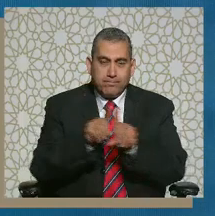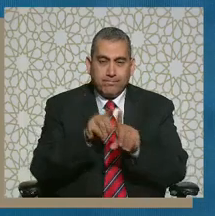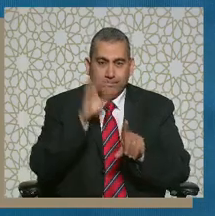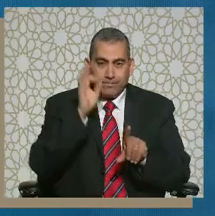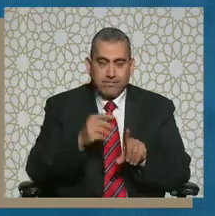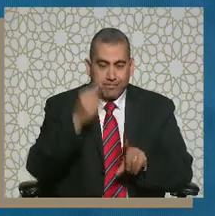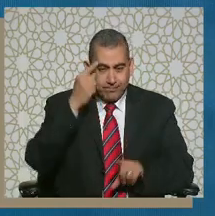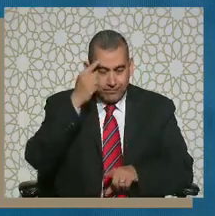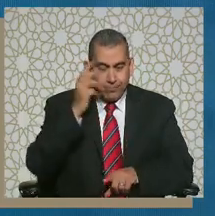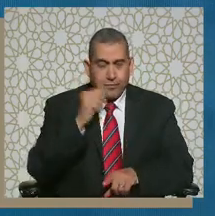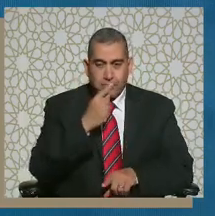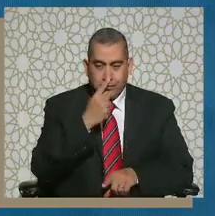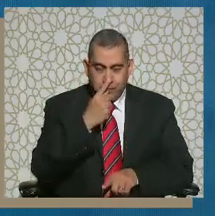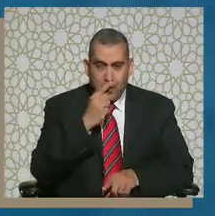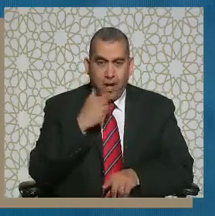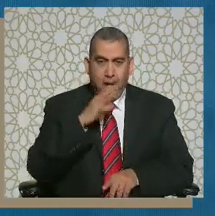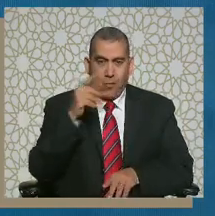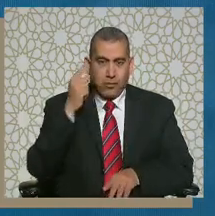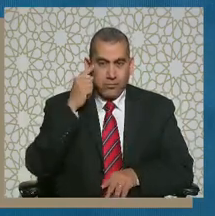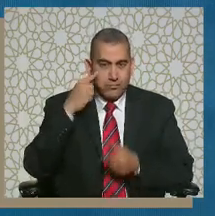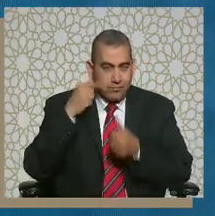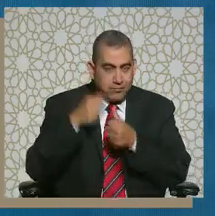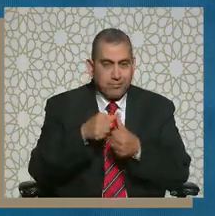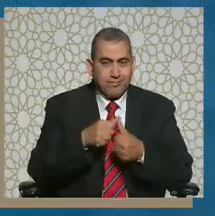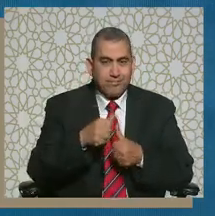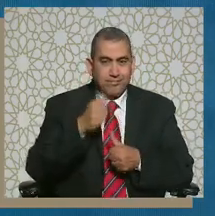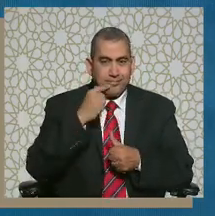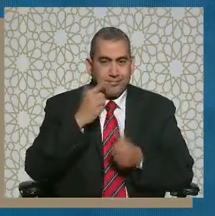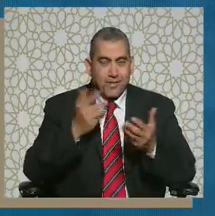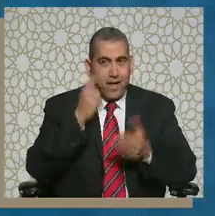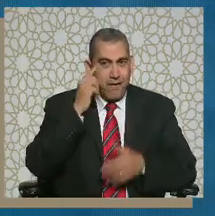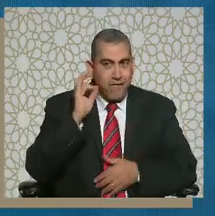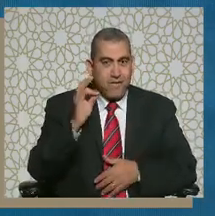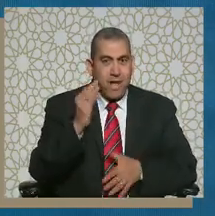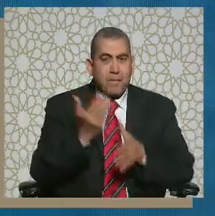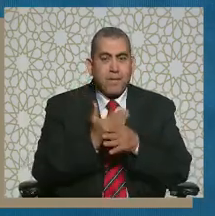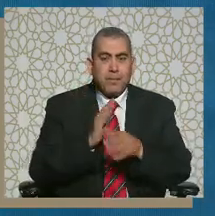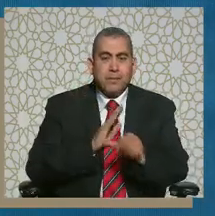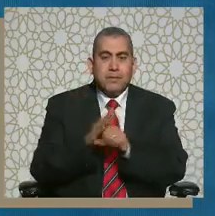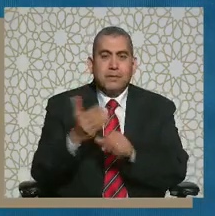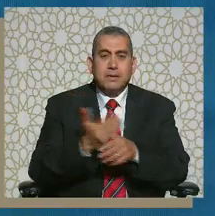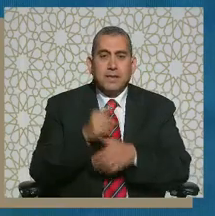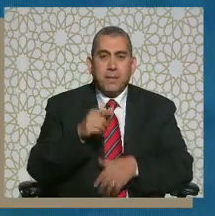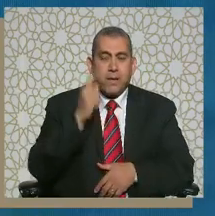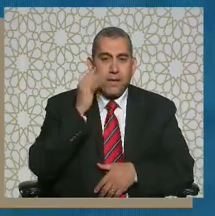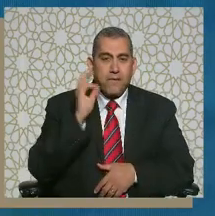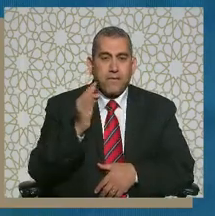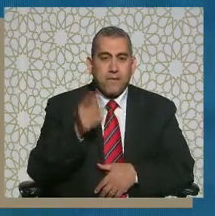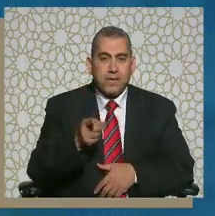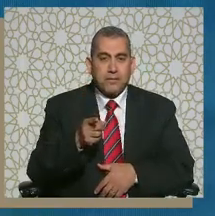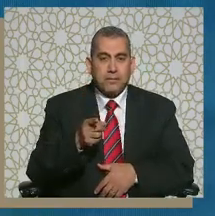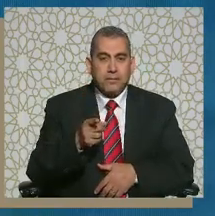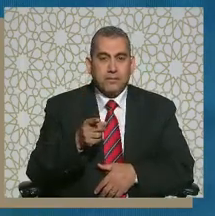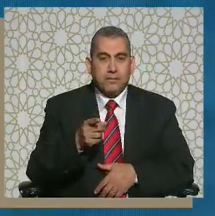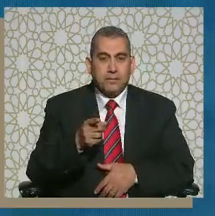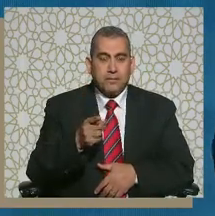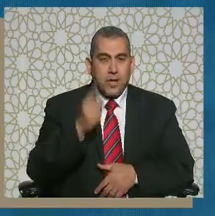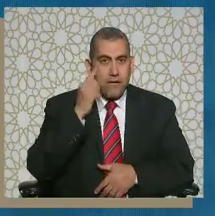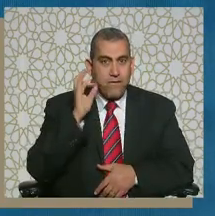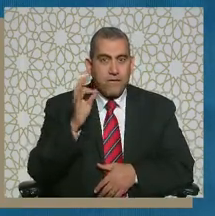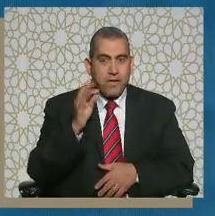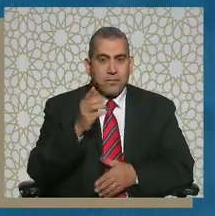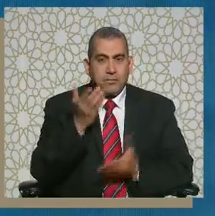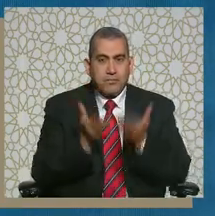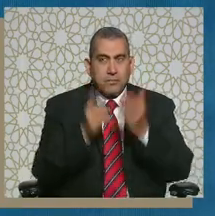ويحب الذكرى ويحب ان احنا نفهم فلسفه ونفهم